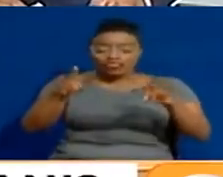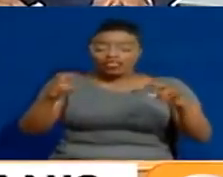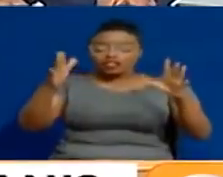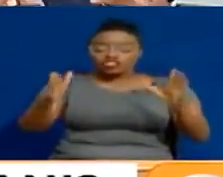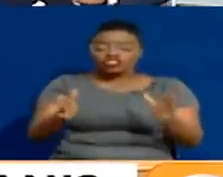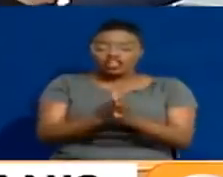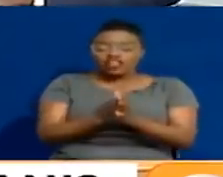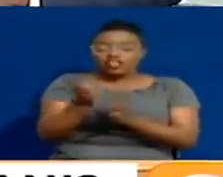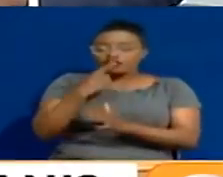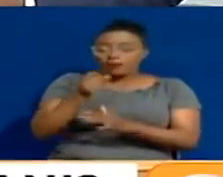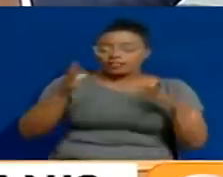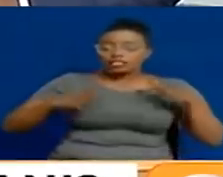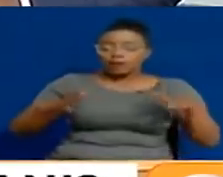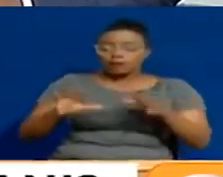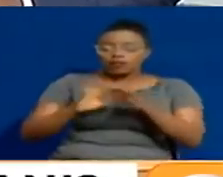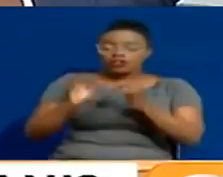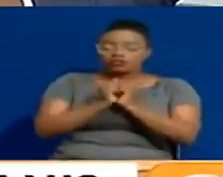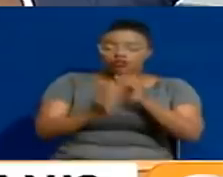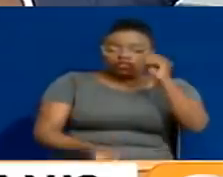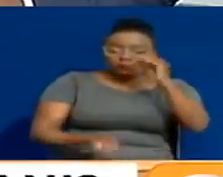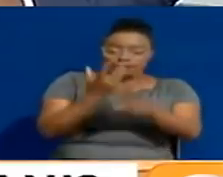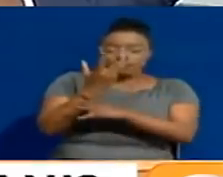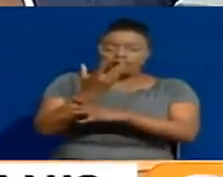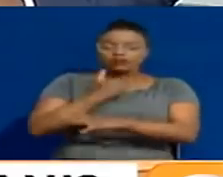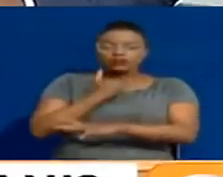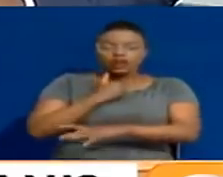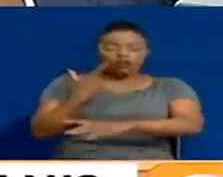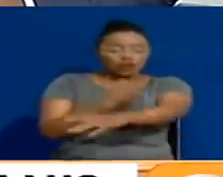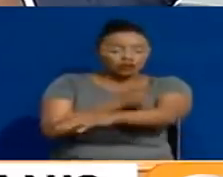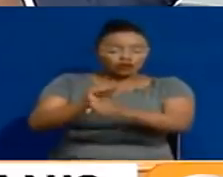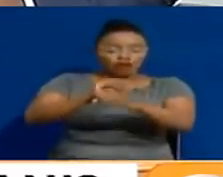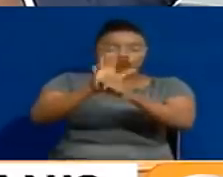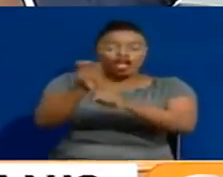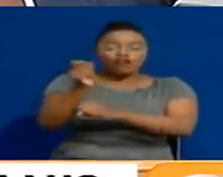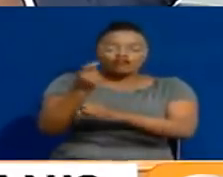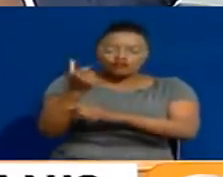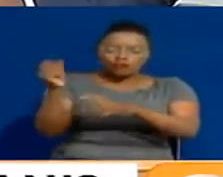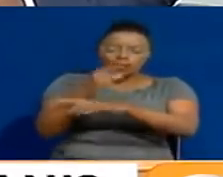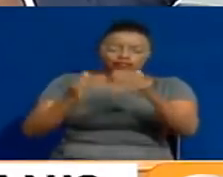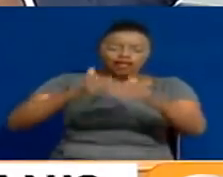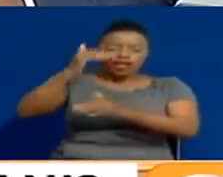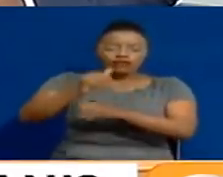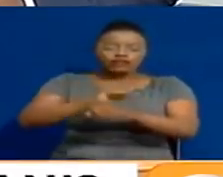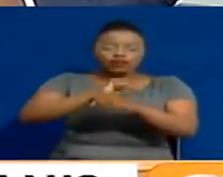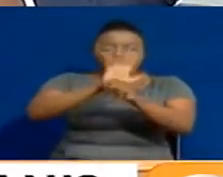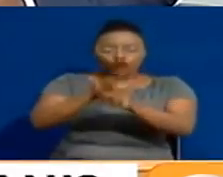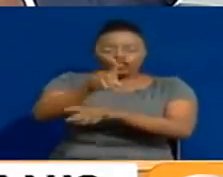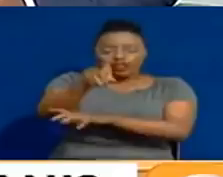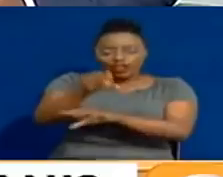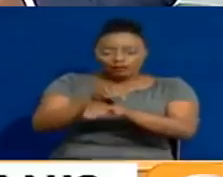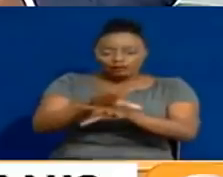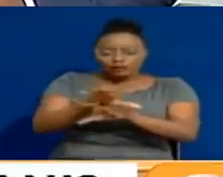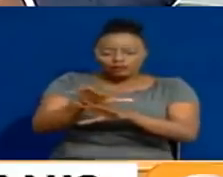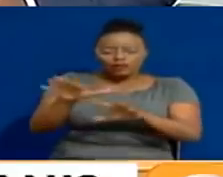na wanafamasia waliungana na kuunda chanjo za COVID-19 miezi michache tu baada ya virusi vya corona kutangazwa